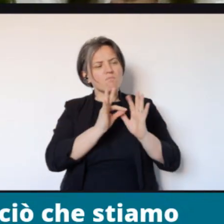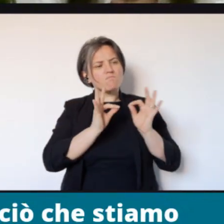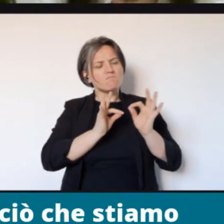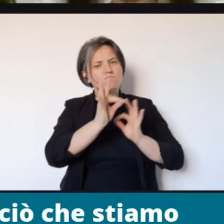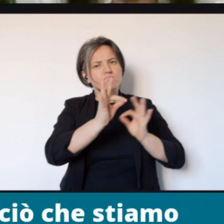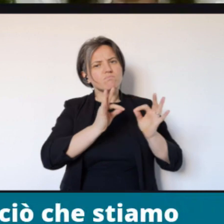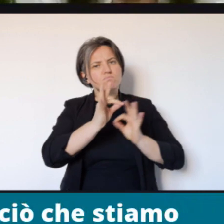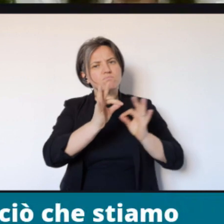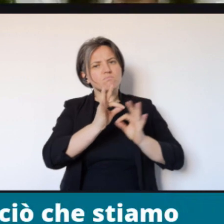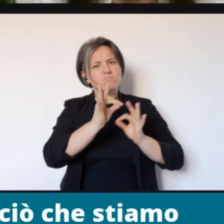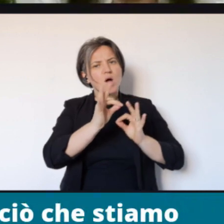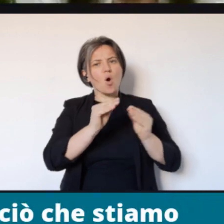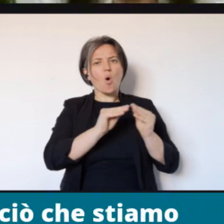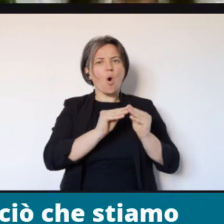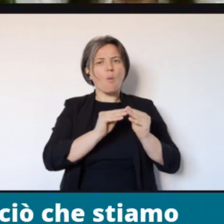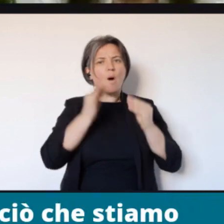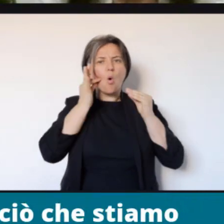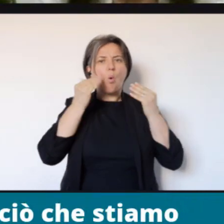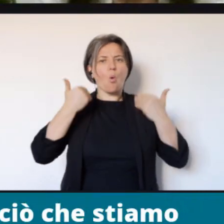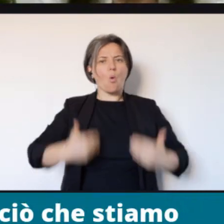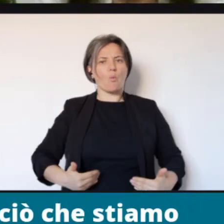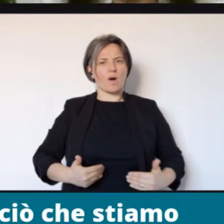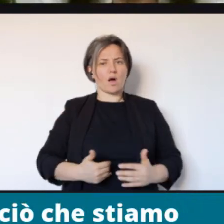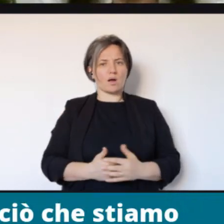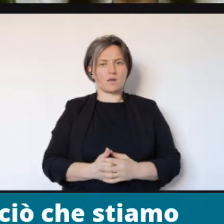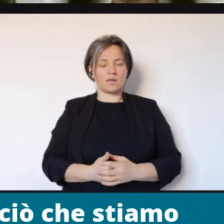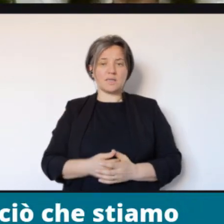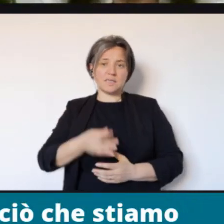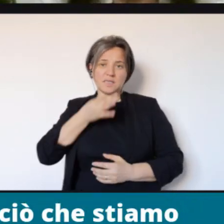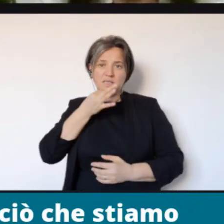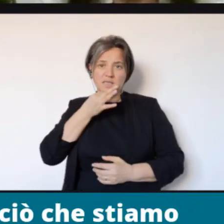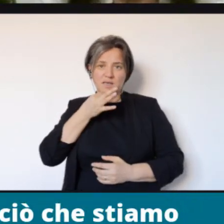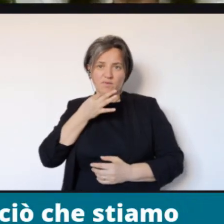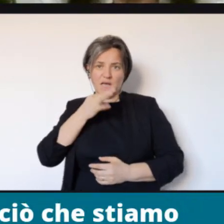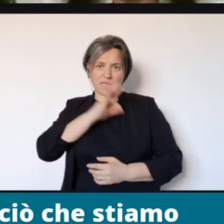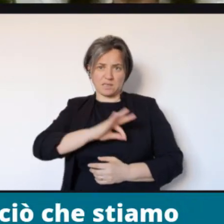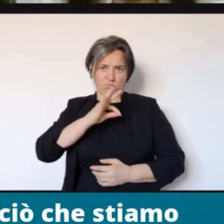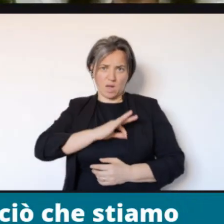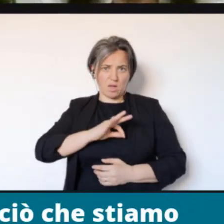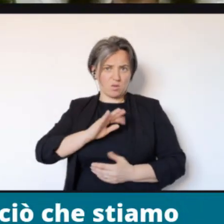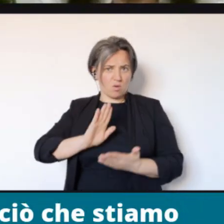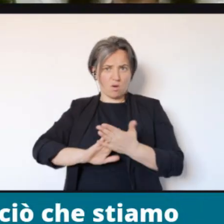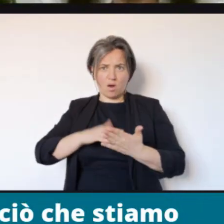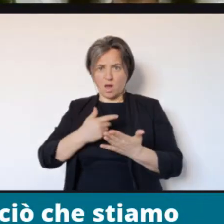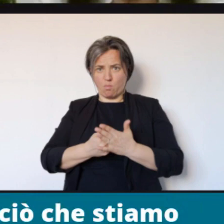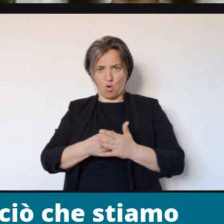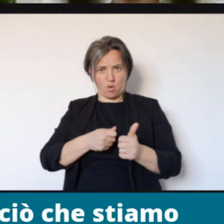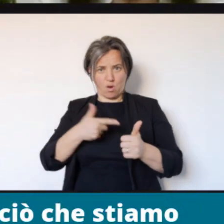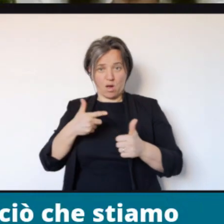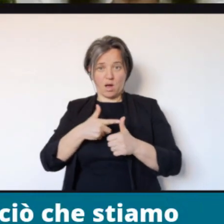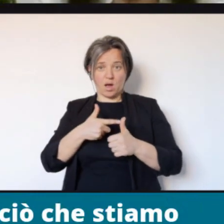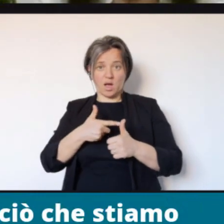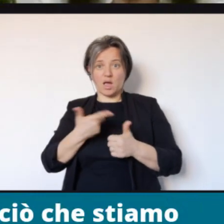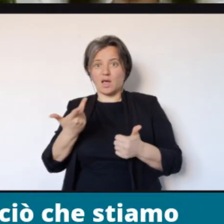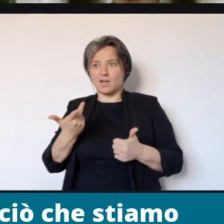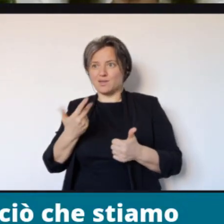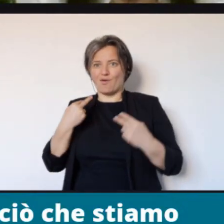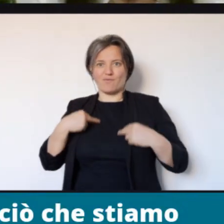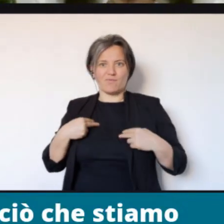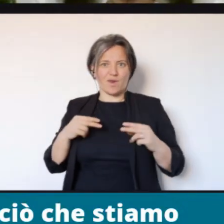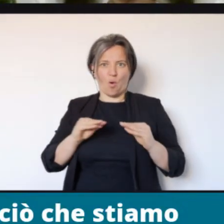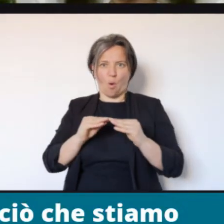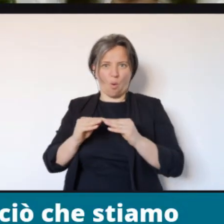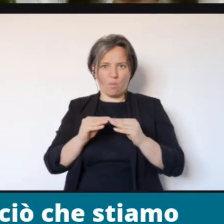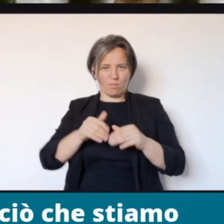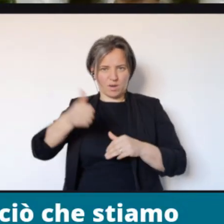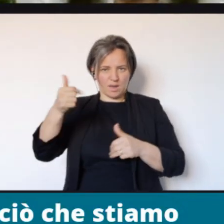che non significa solo che le persone devono essere pagate in modo dignitoso, perché altrimenti è un lavoro